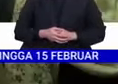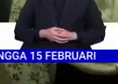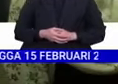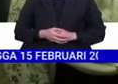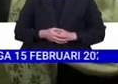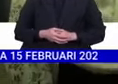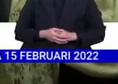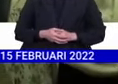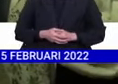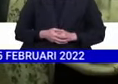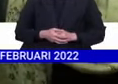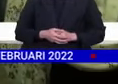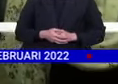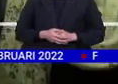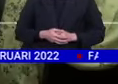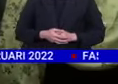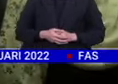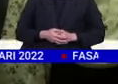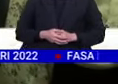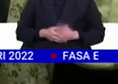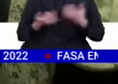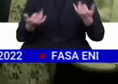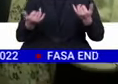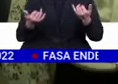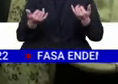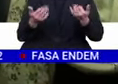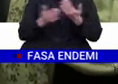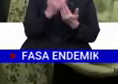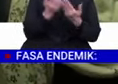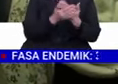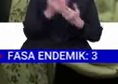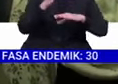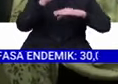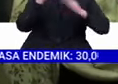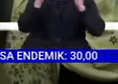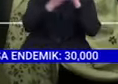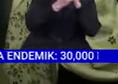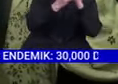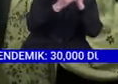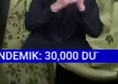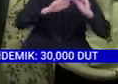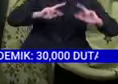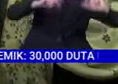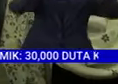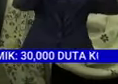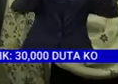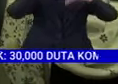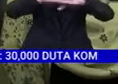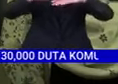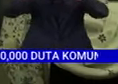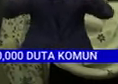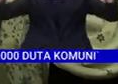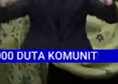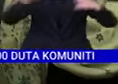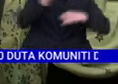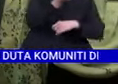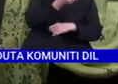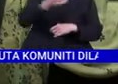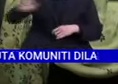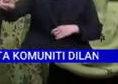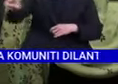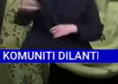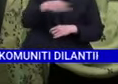Hai pada zaman sekarang terlalu banyak terus aksi melalui digital dan penghantaran melalui grabs dan Afrika